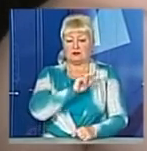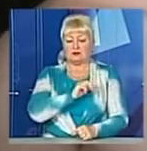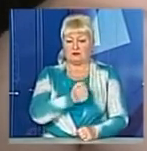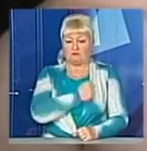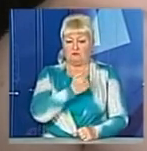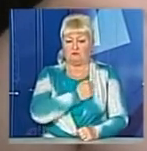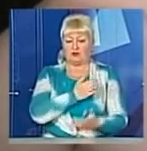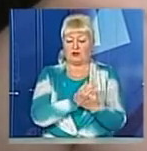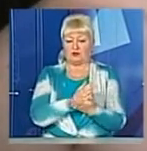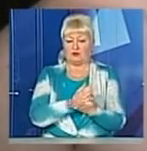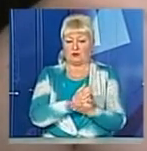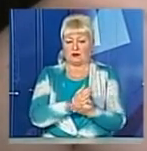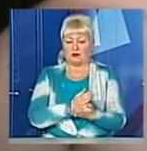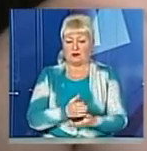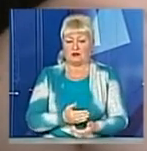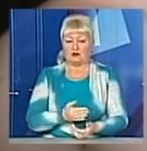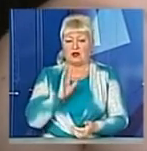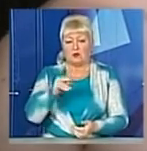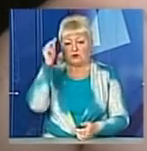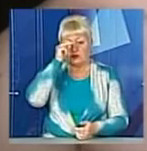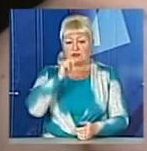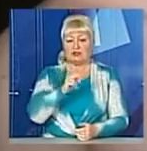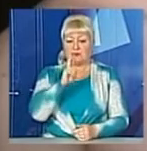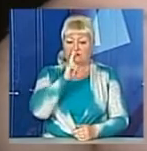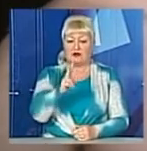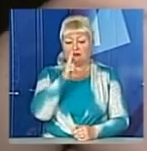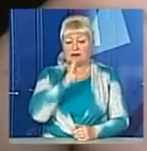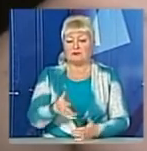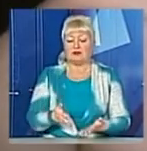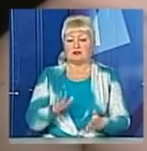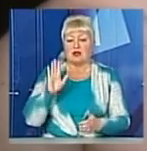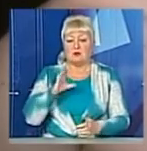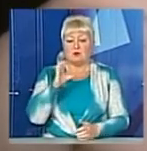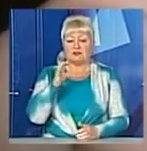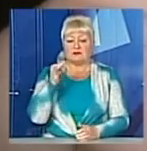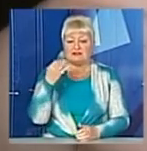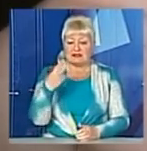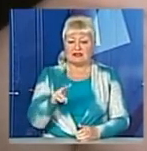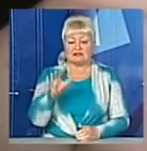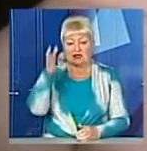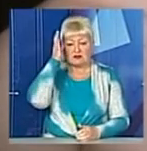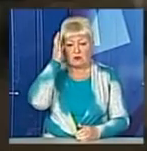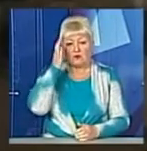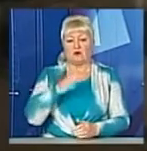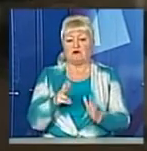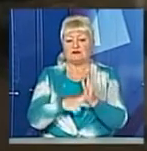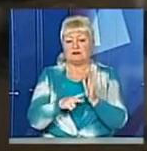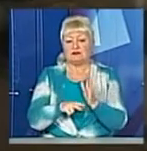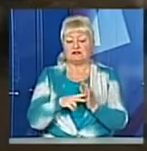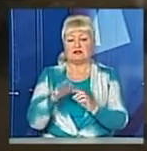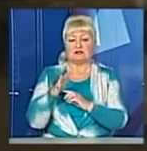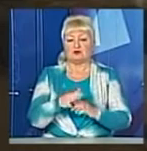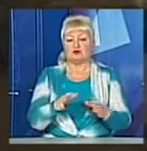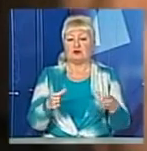Там буде учебка 2-3 місяці, потім на стрийсько-наукову 80-ту десантну бригаду. За час